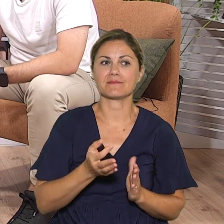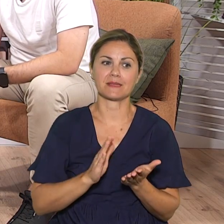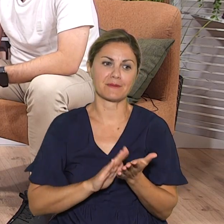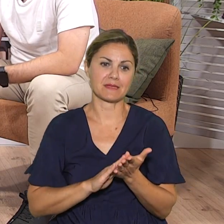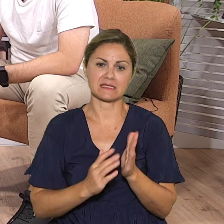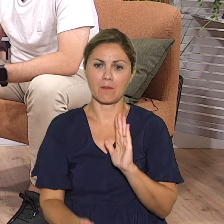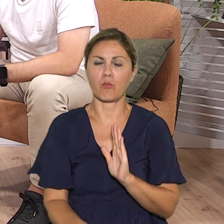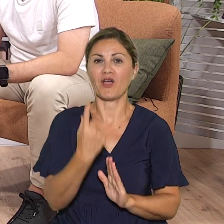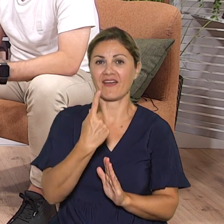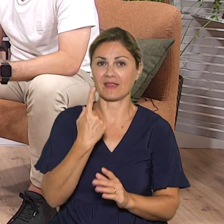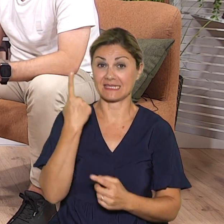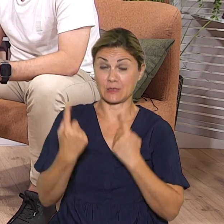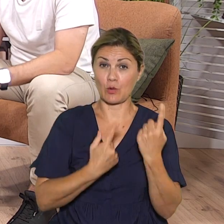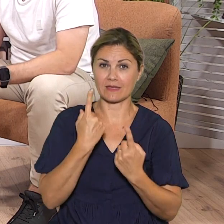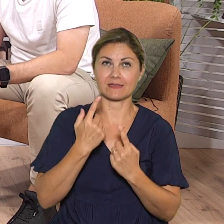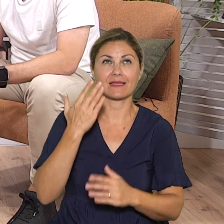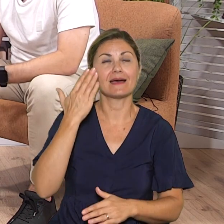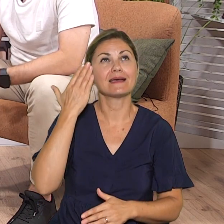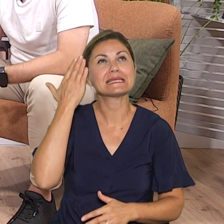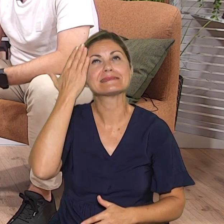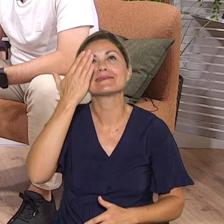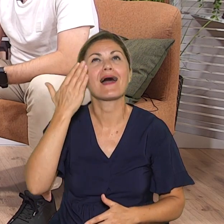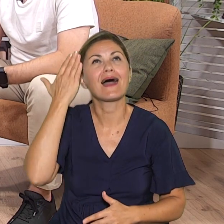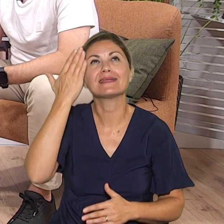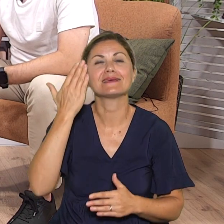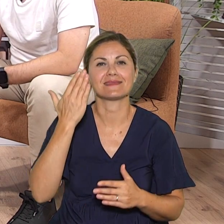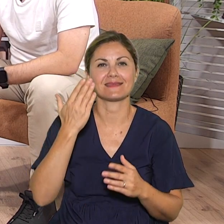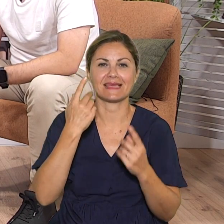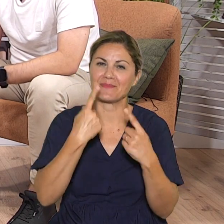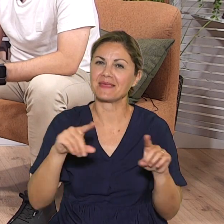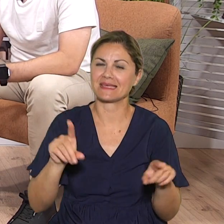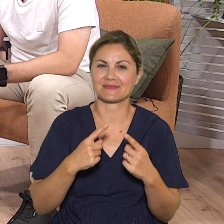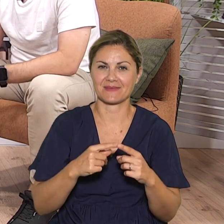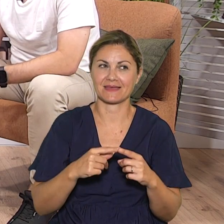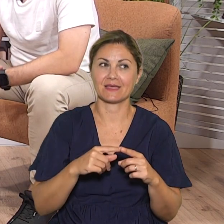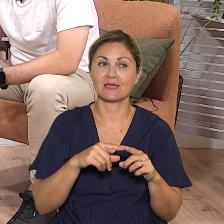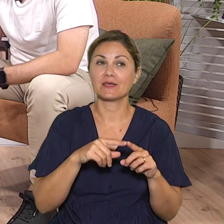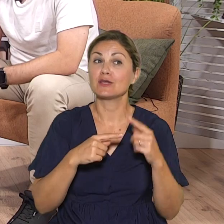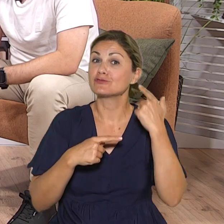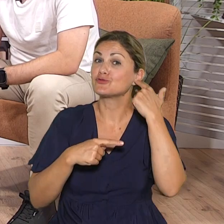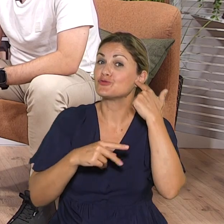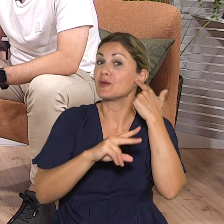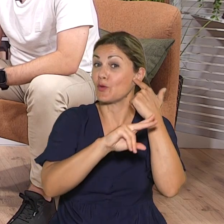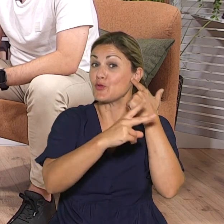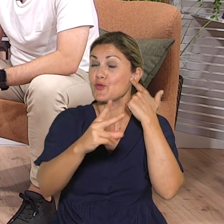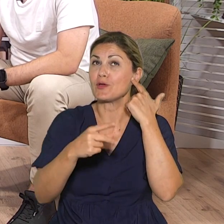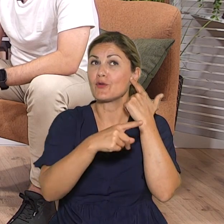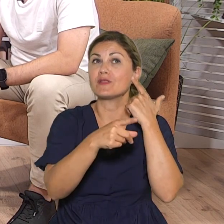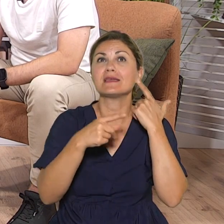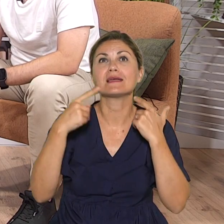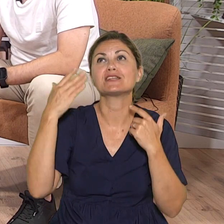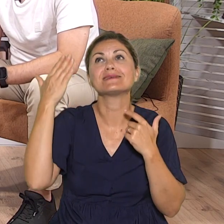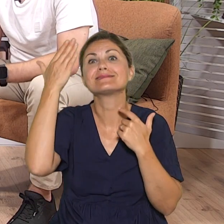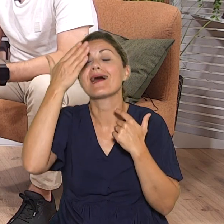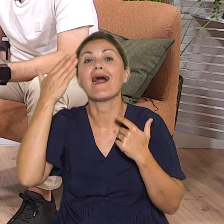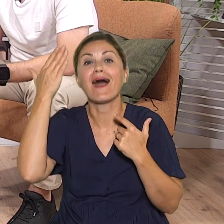dogodilo, na primjer, da sanjate pjesme? Ne. Često su mi znali govoriti